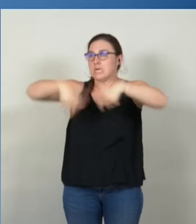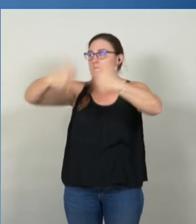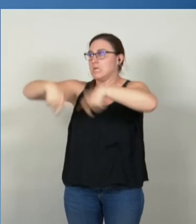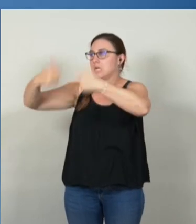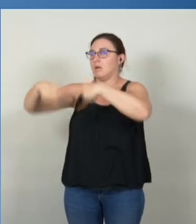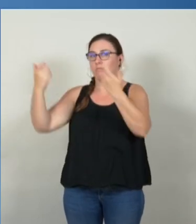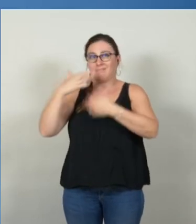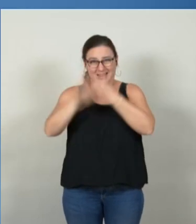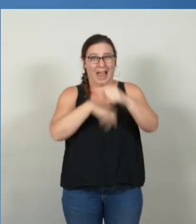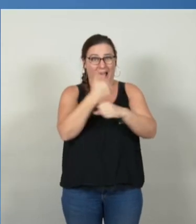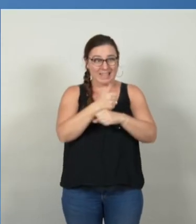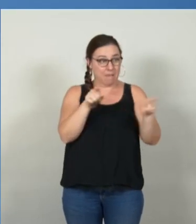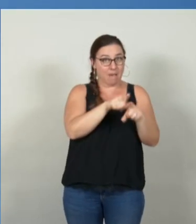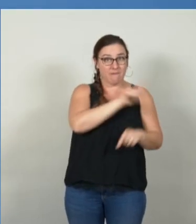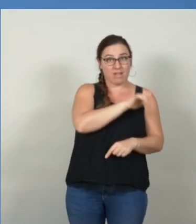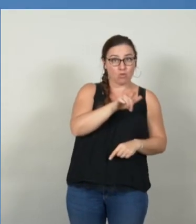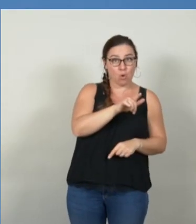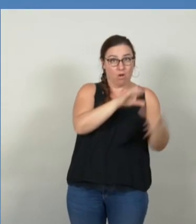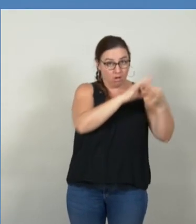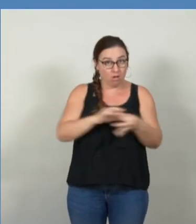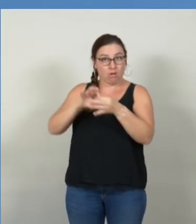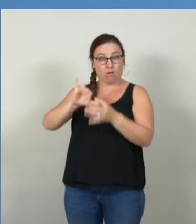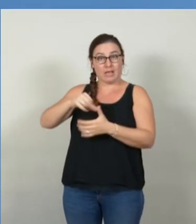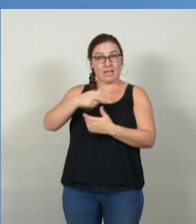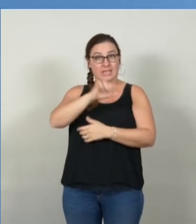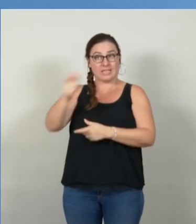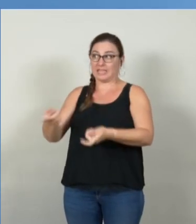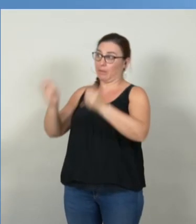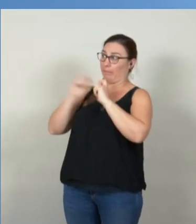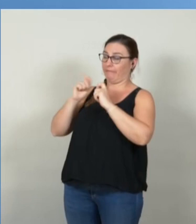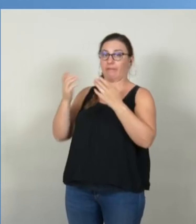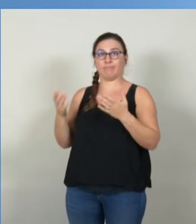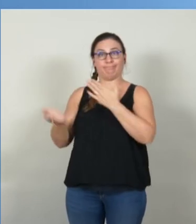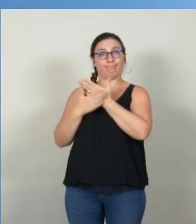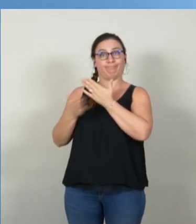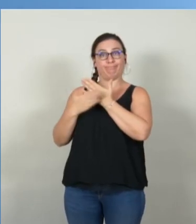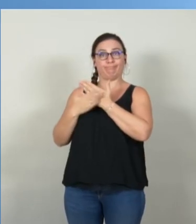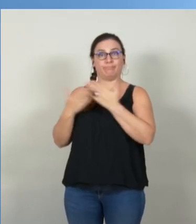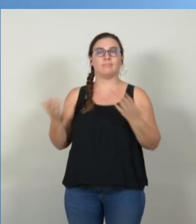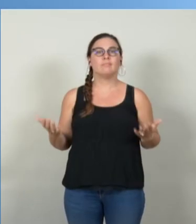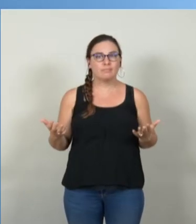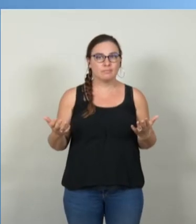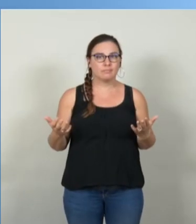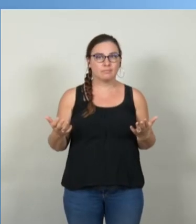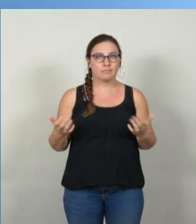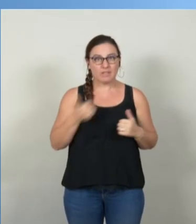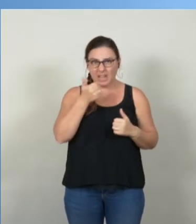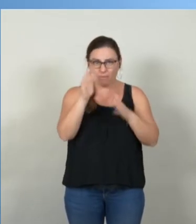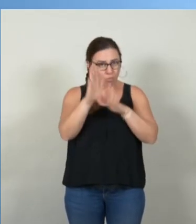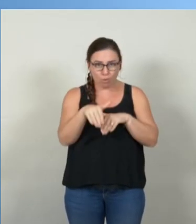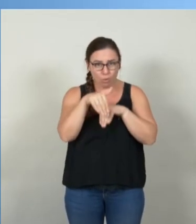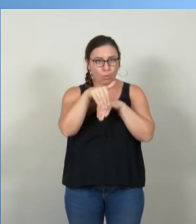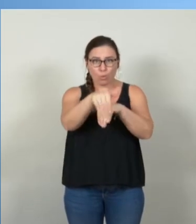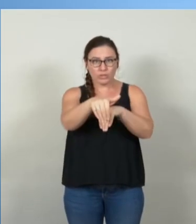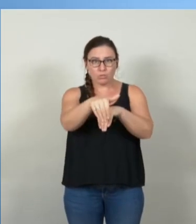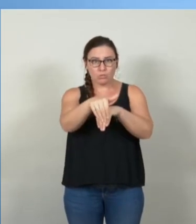l'année de capital verte que l'INSEE nous a indiqué que nous étions ceci et vous la poursuivez